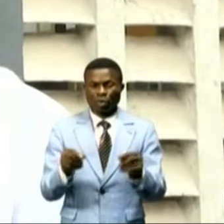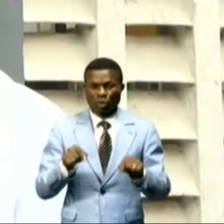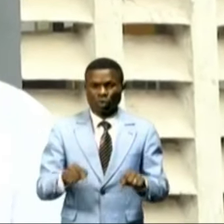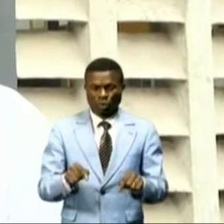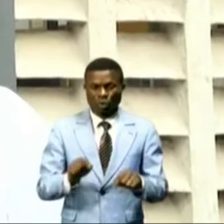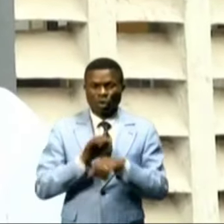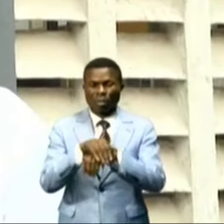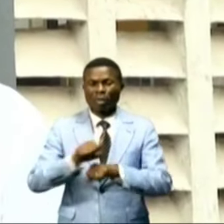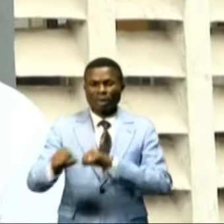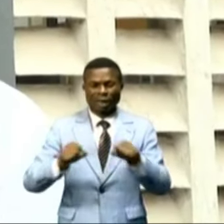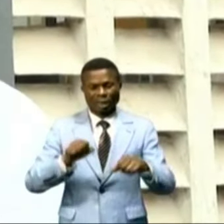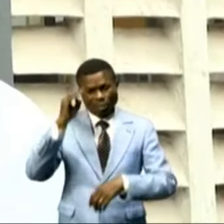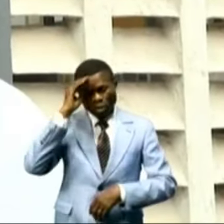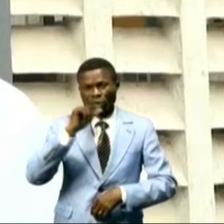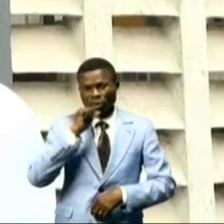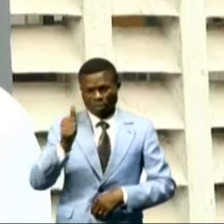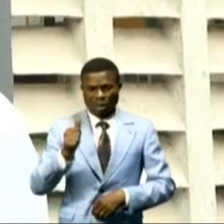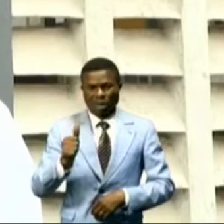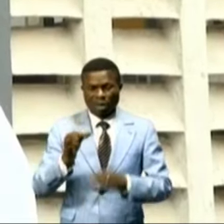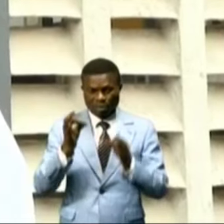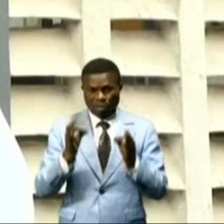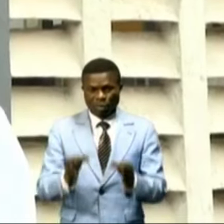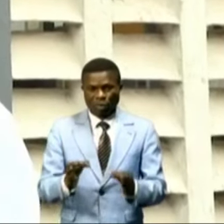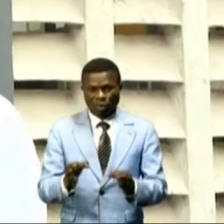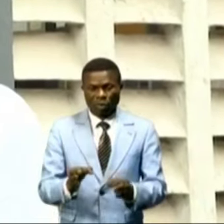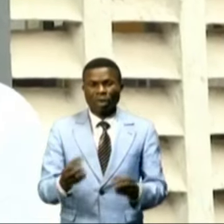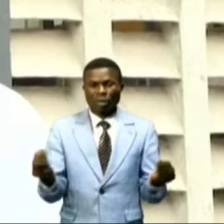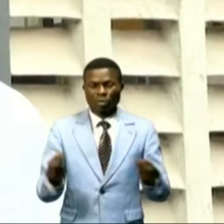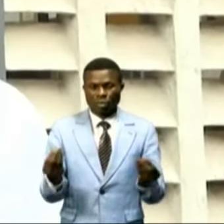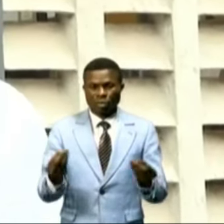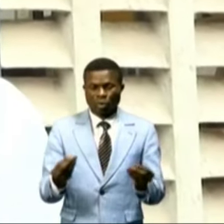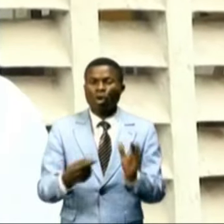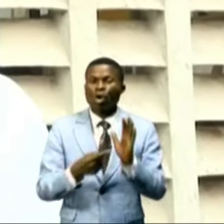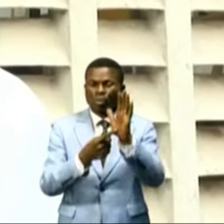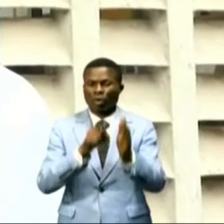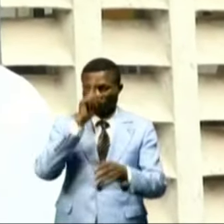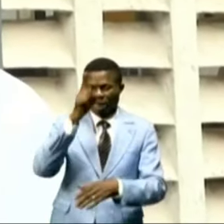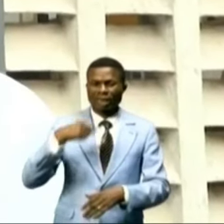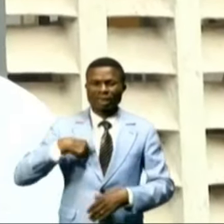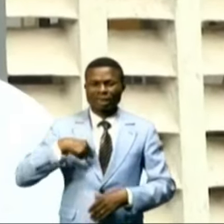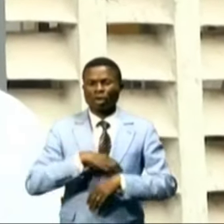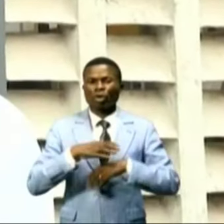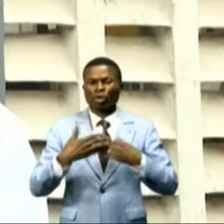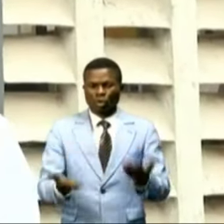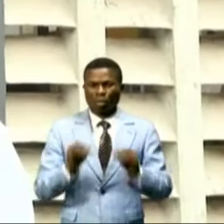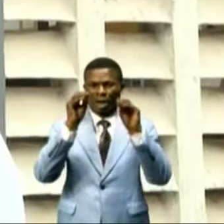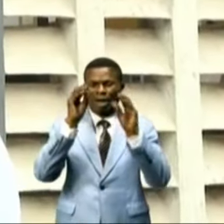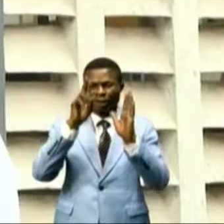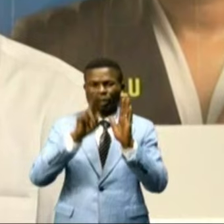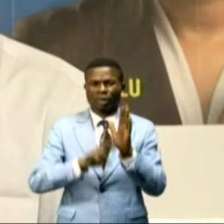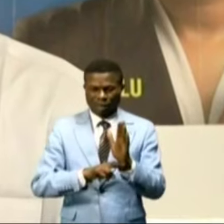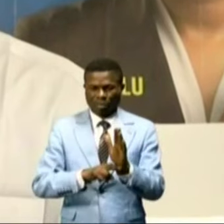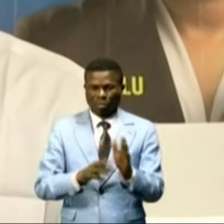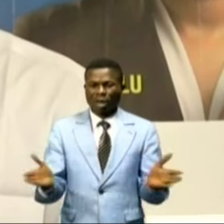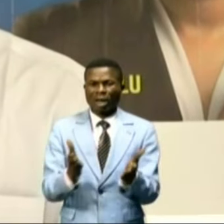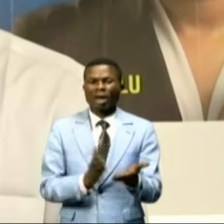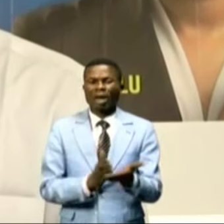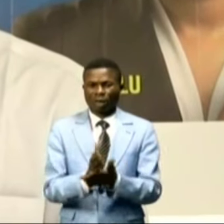puisse pas le faire la honte devant les gens et pouvoir se justifier de son enseignement et de son encadrement.